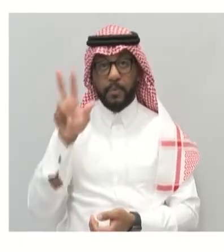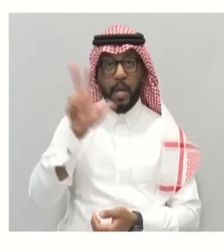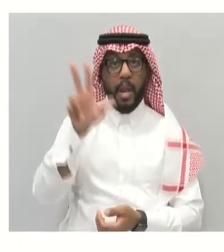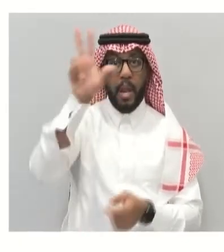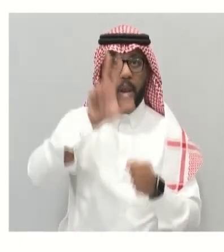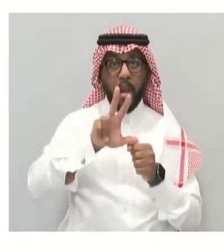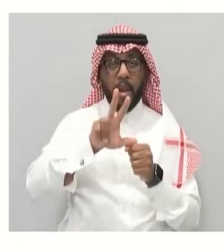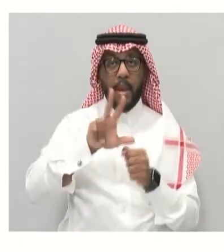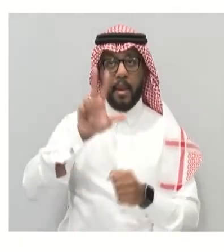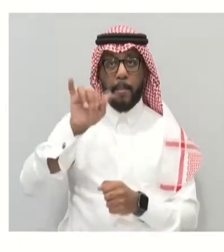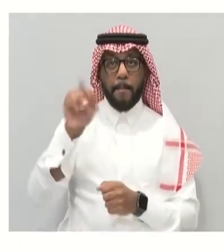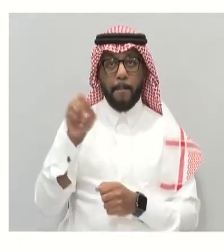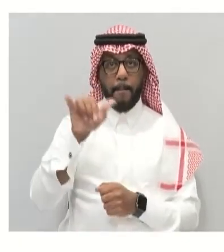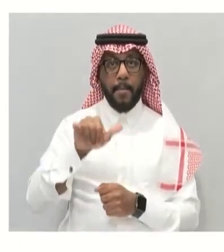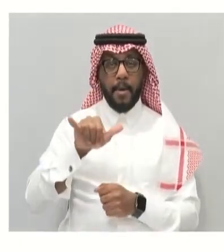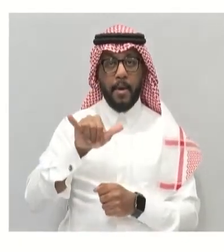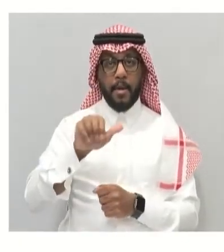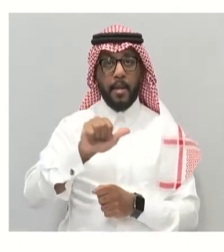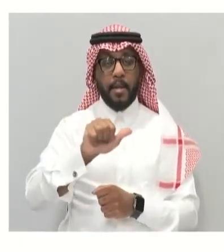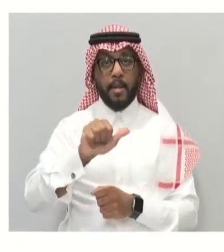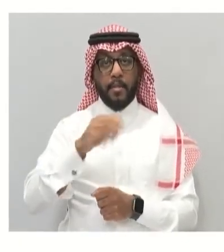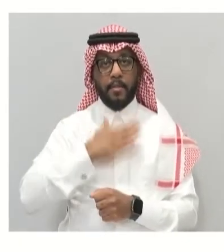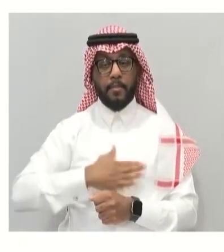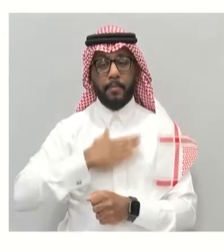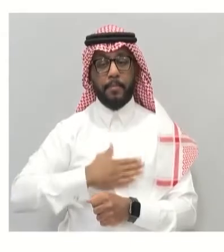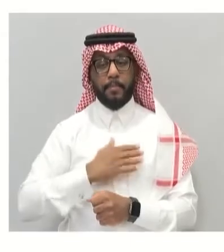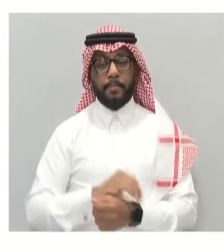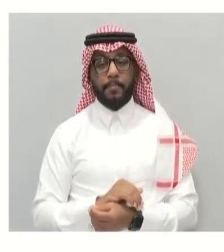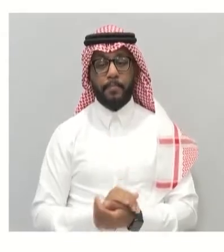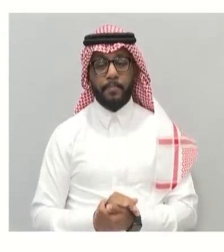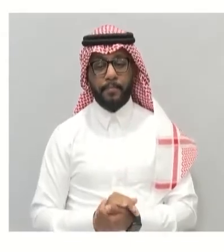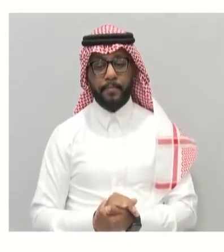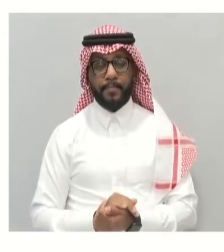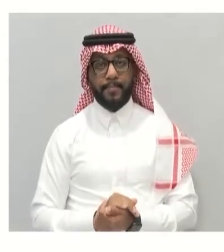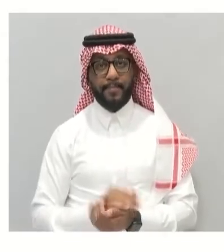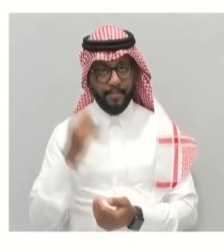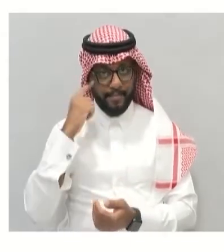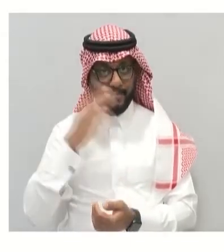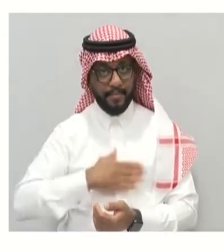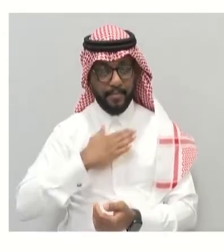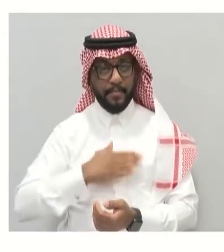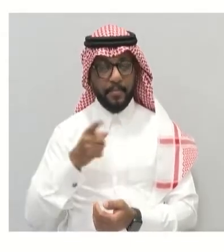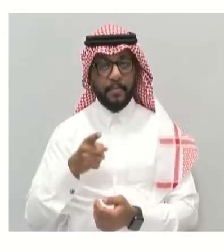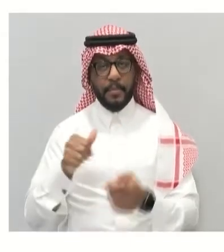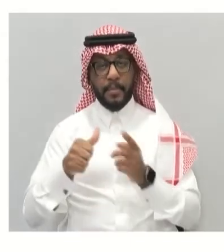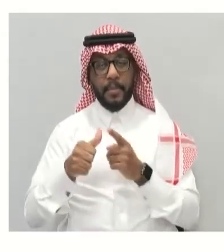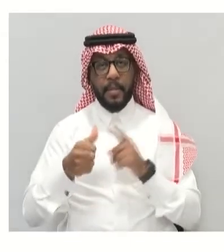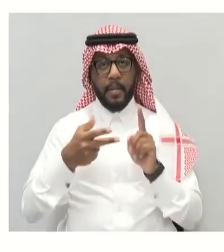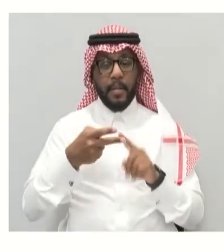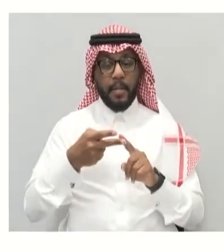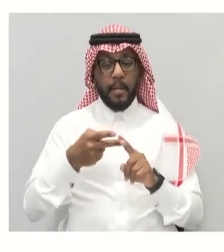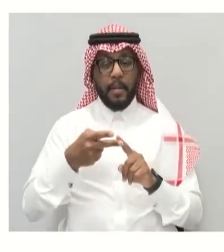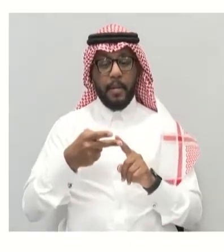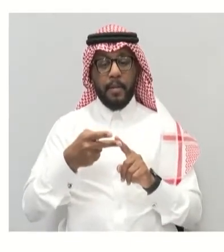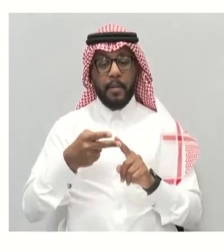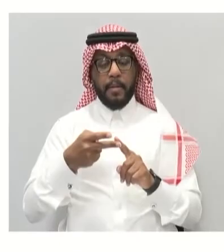فيصبح التصويب شهد المريض صابرا صابرا الان حال منصوب على نصب الفتحه وصاحب الحال